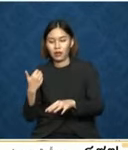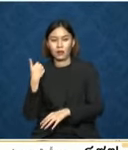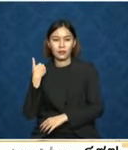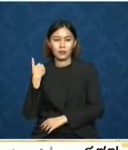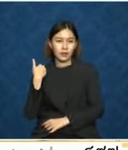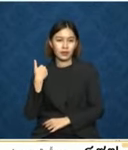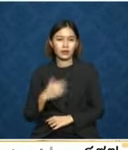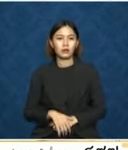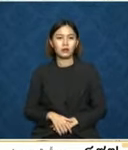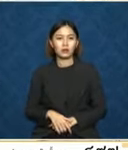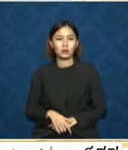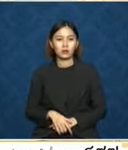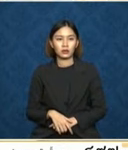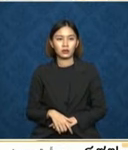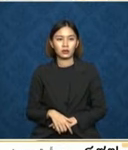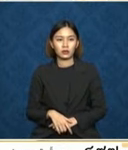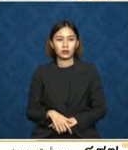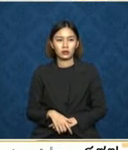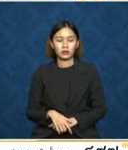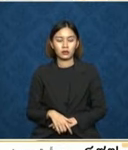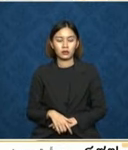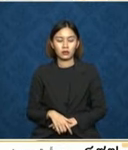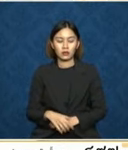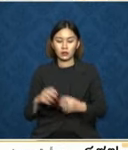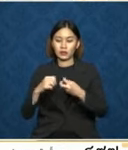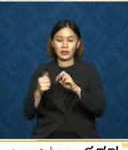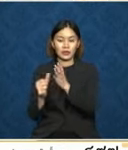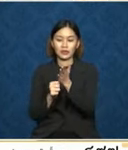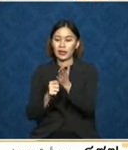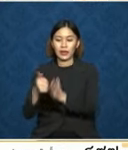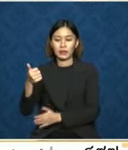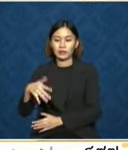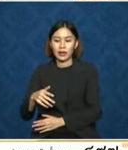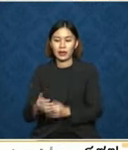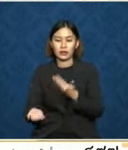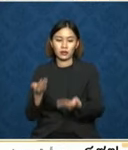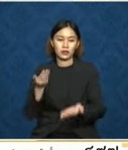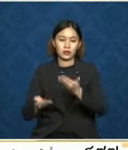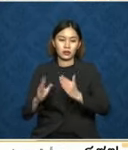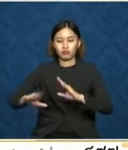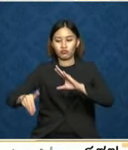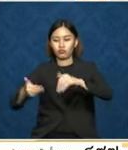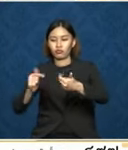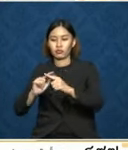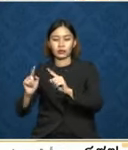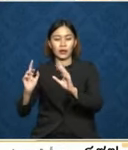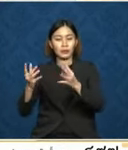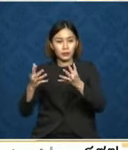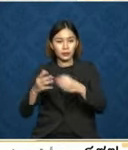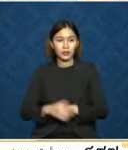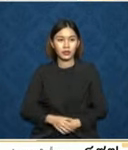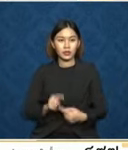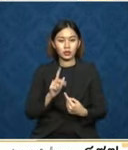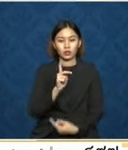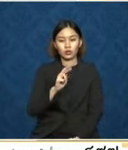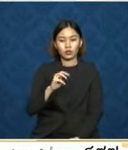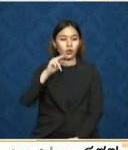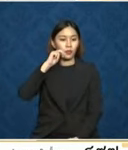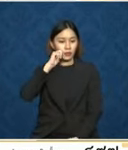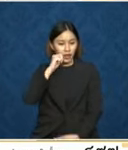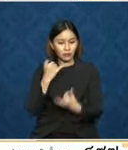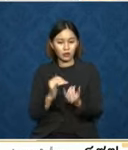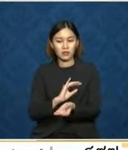ไปแก้ไขหรือฟื้นฟูฟื้นฟูสิ่งเหล่านี้ส่วนชนประธานเองก็ถ่ายโอนไปแล้วไม่สามารถที่จะตั้งงบประมาณที่จะ